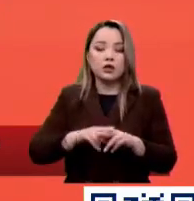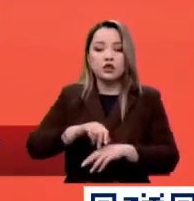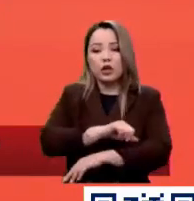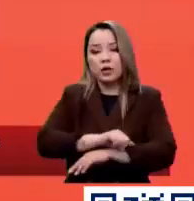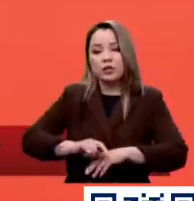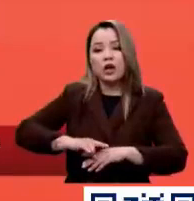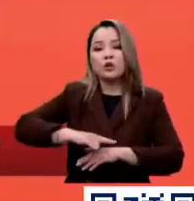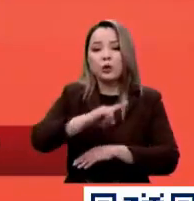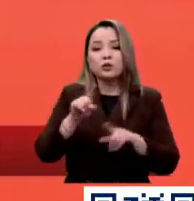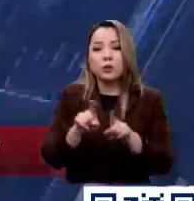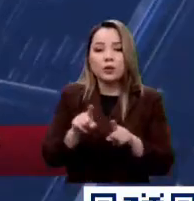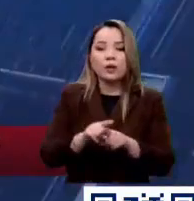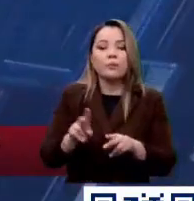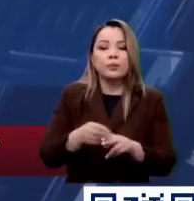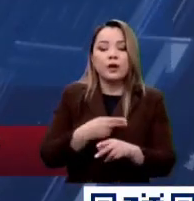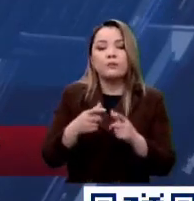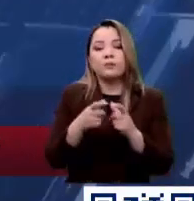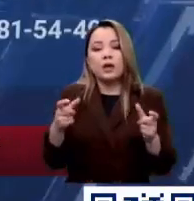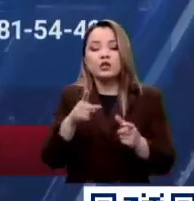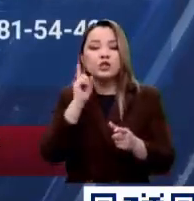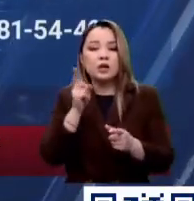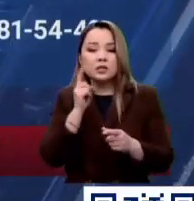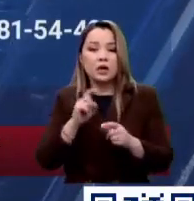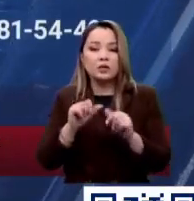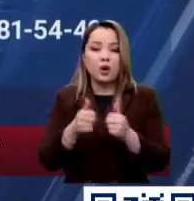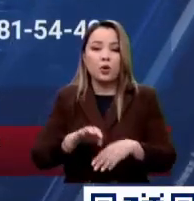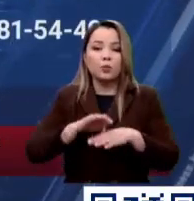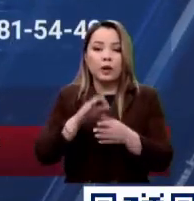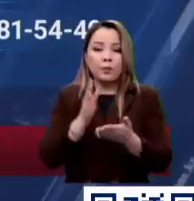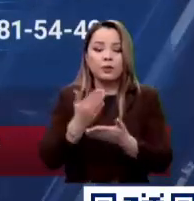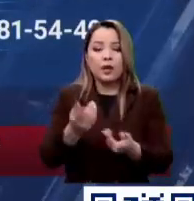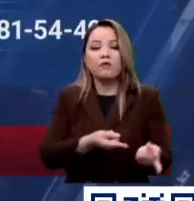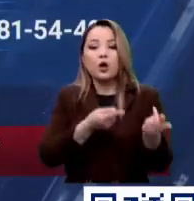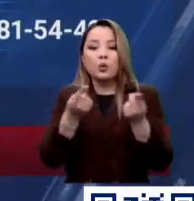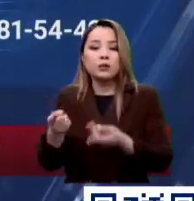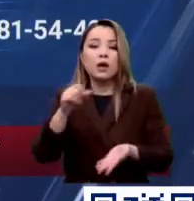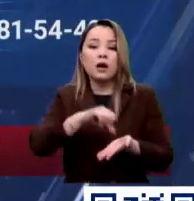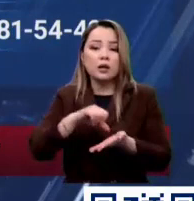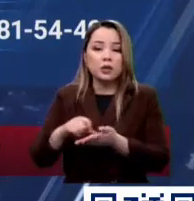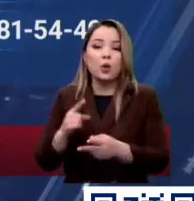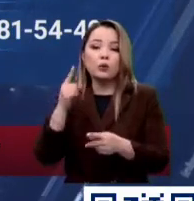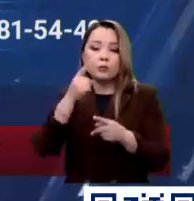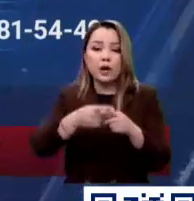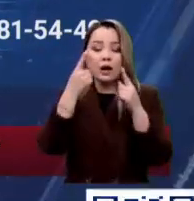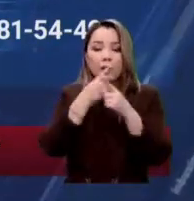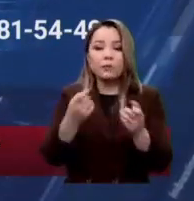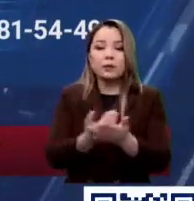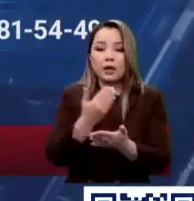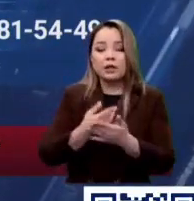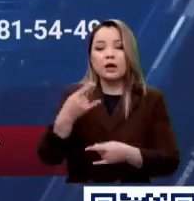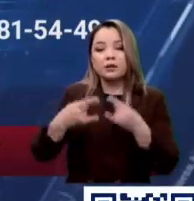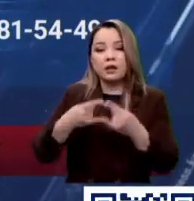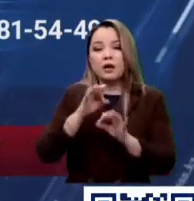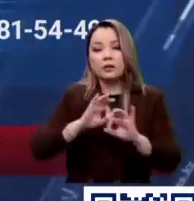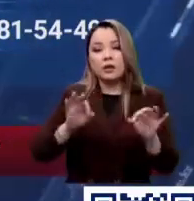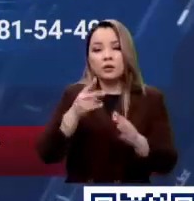дейінгі аралықта визасыз жасыл дәліз ұйымдастырылған. Ал эвакуацияға қатысты қосымша ақпаратты экранда